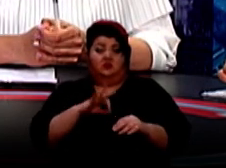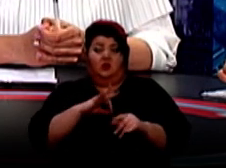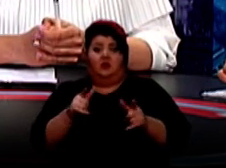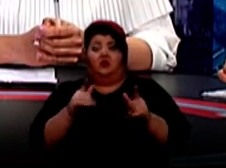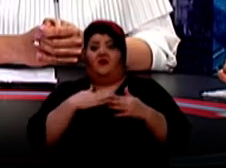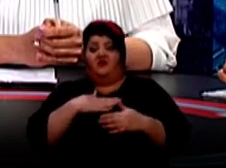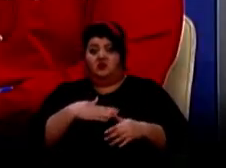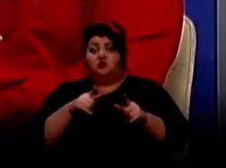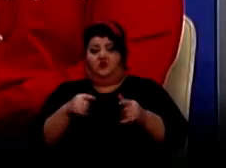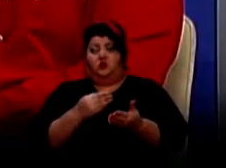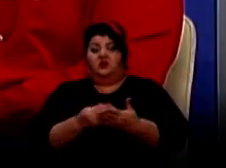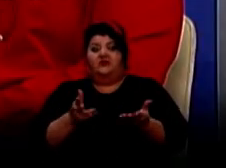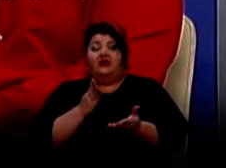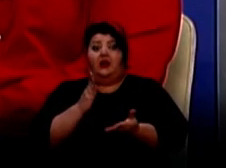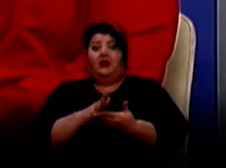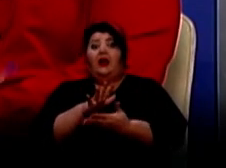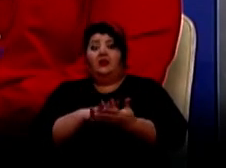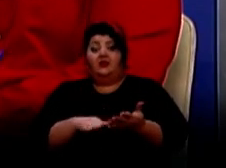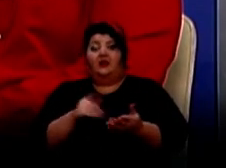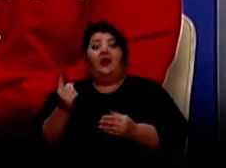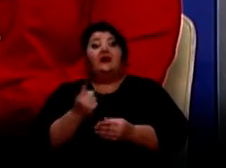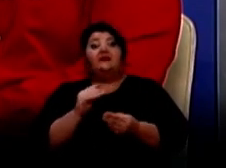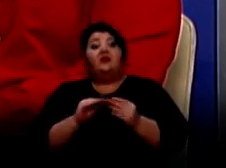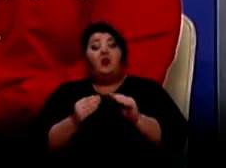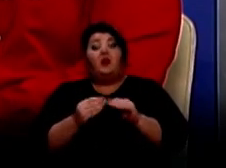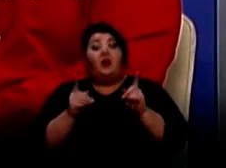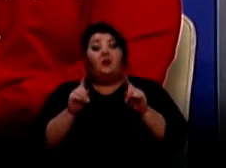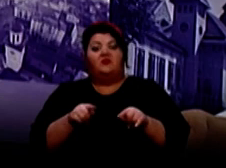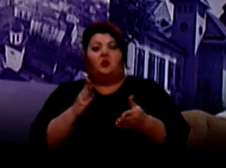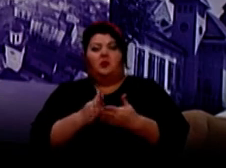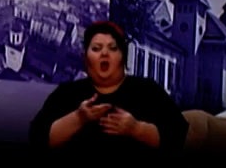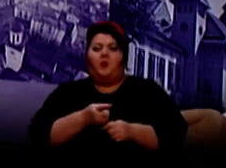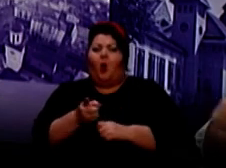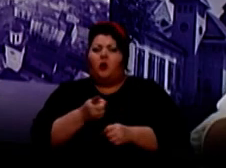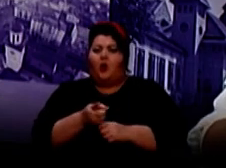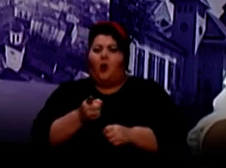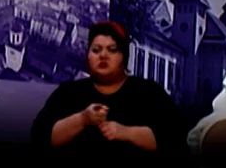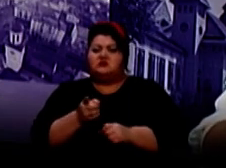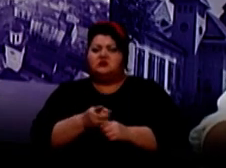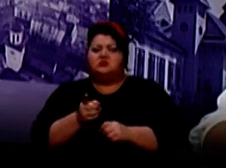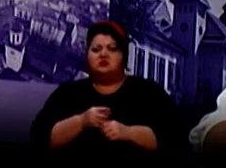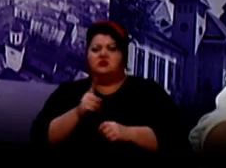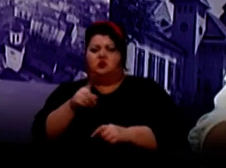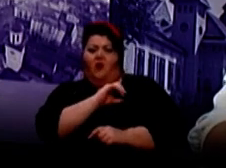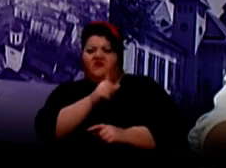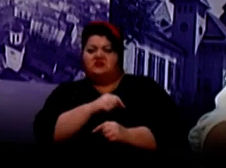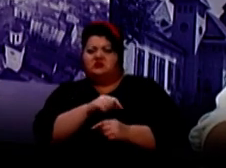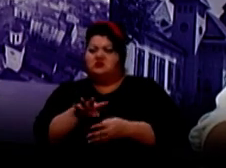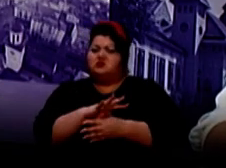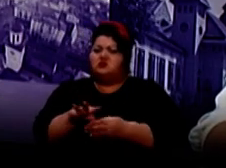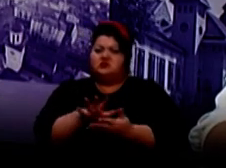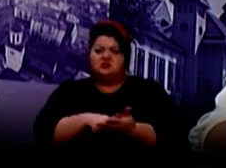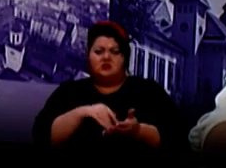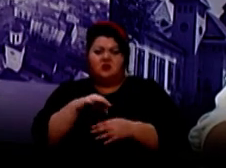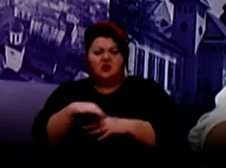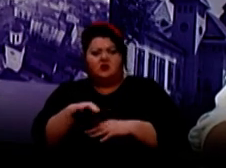влаштовує той тариф, який є. Далі возити. Єдина проблема в тому, що є погрози щодо там фізичної розправи або